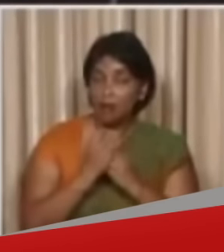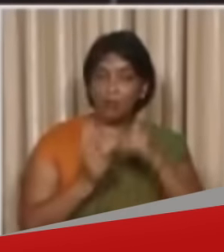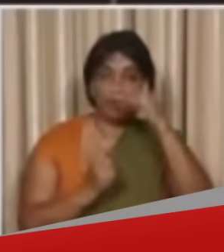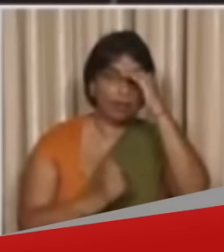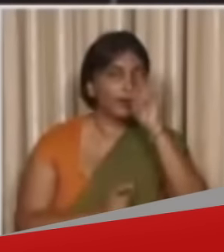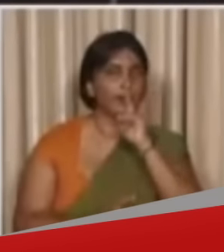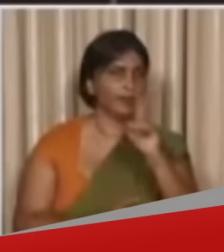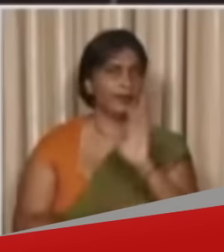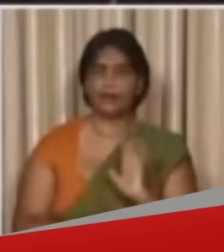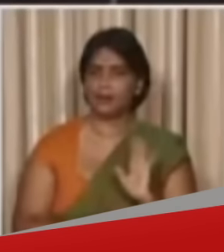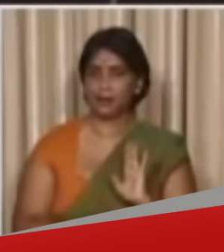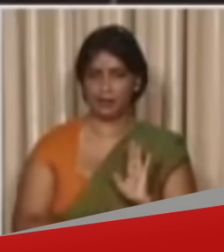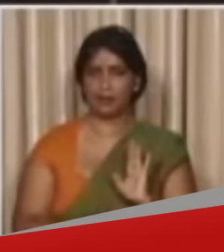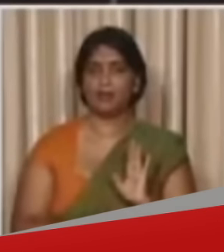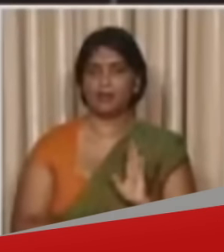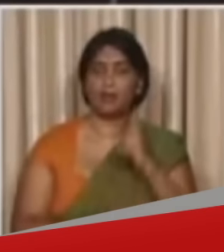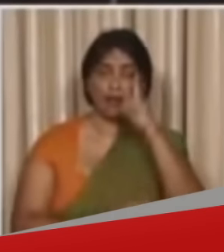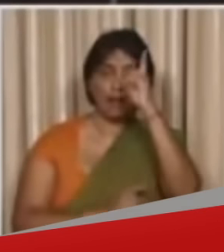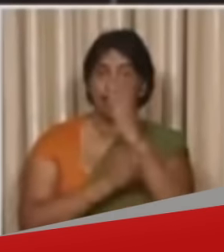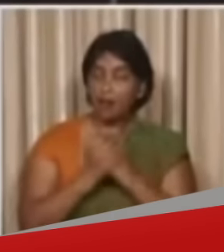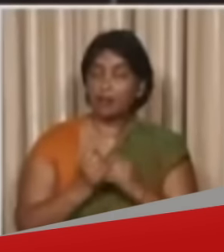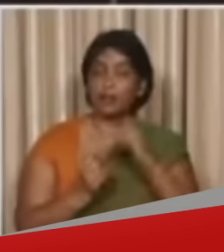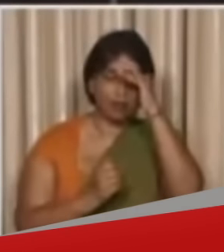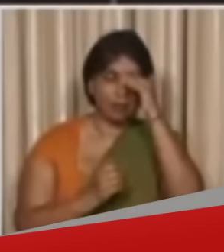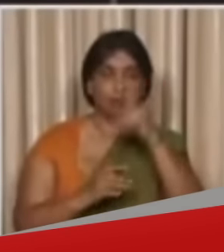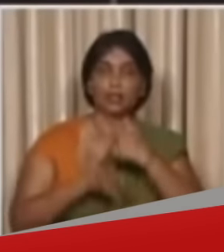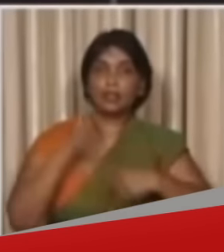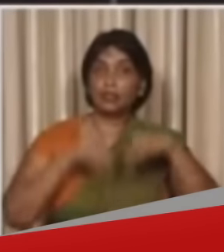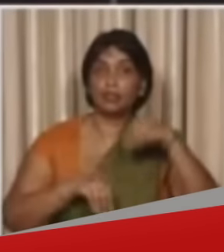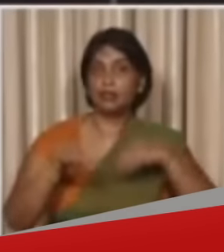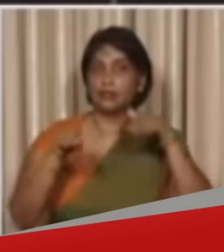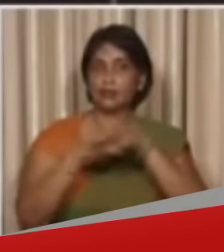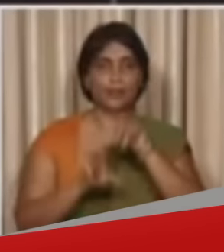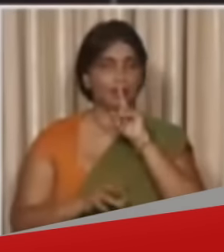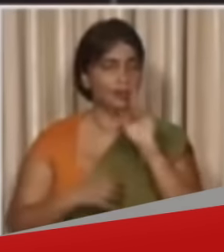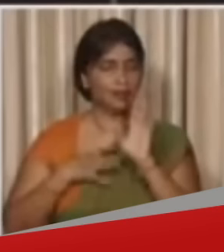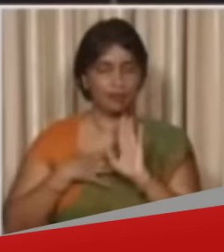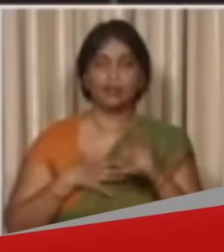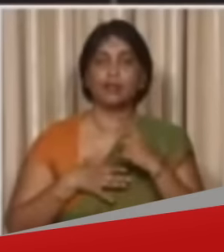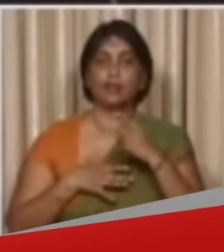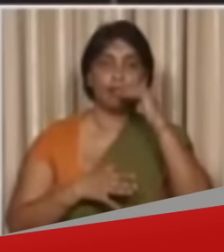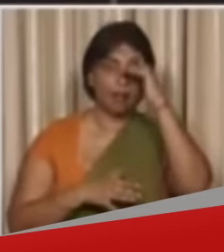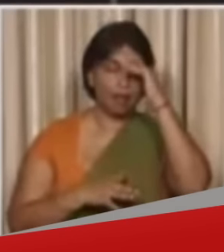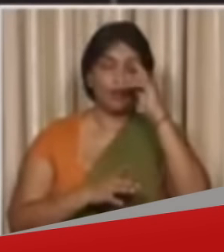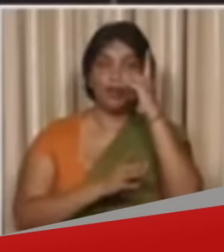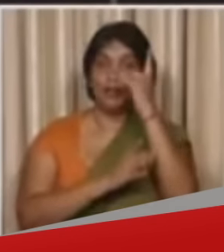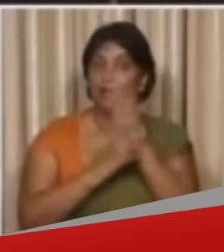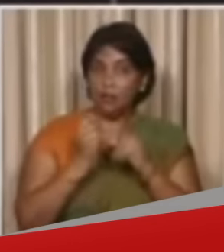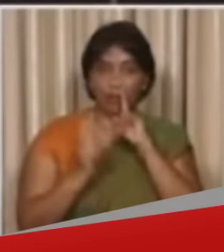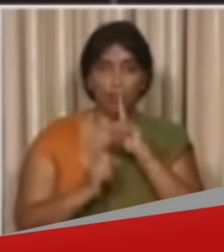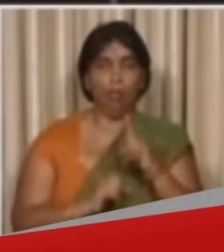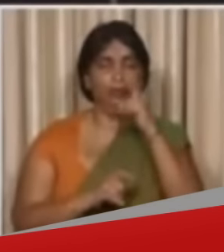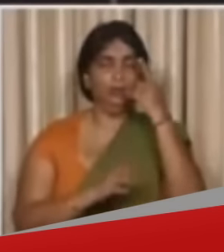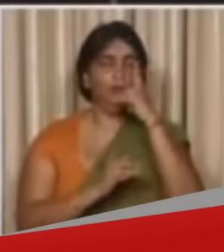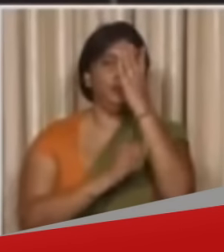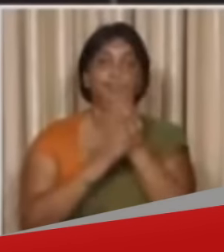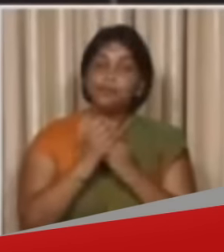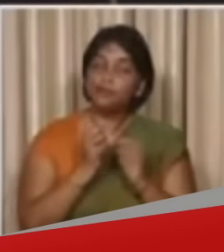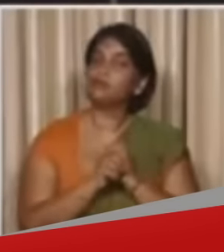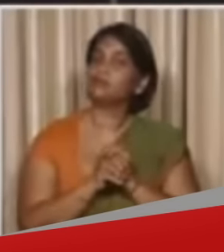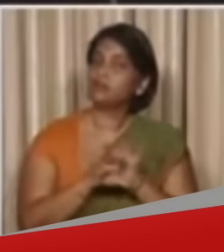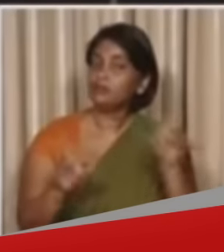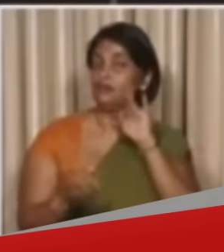කරන්නේ නැහැ. ආගමික නායකයෝ දේශපාලන වේදිකාවට එන්නේ නැහැ. ආගමික නායකයෝ කළ යුත්තේ තමන්ගේ ආගම ව්‍යාප්ත කිරීම, තමන්ගේ ආගම